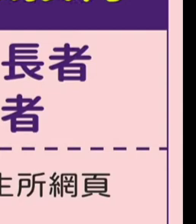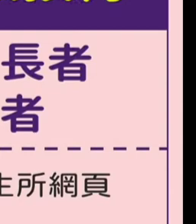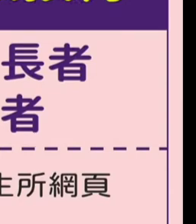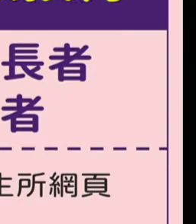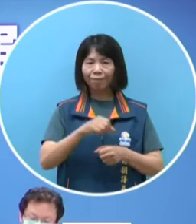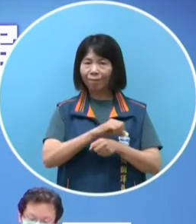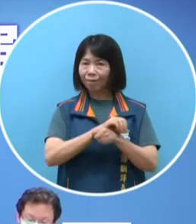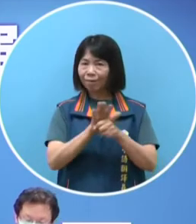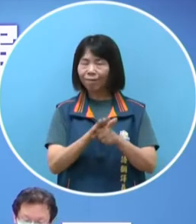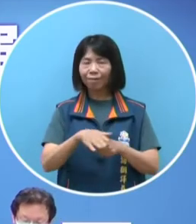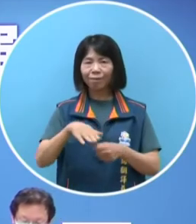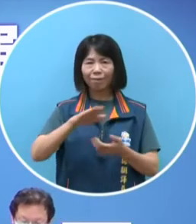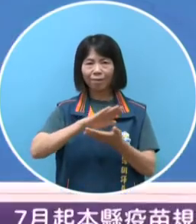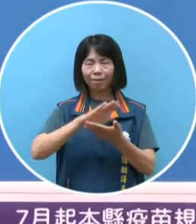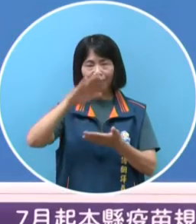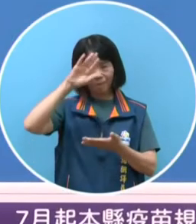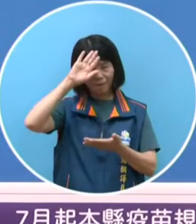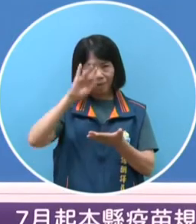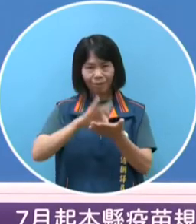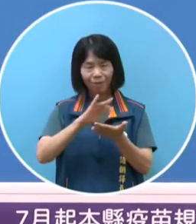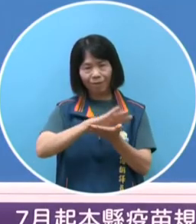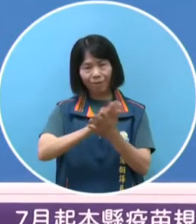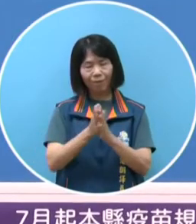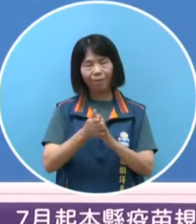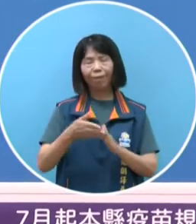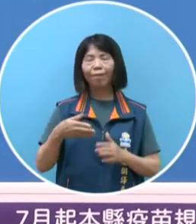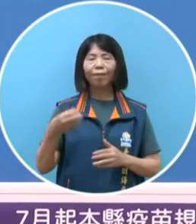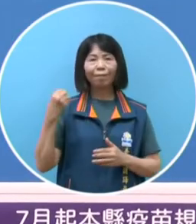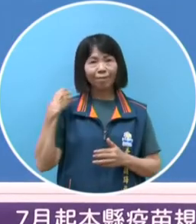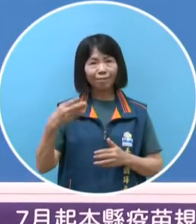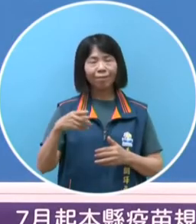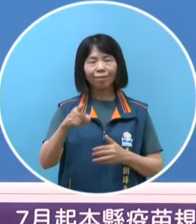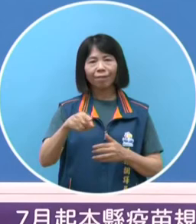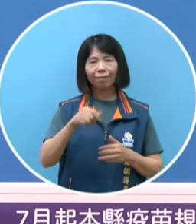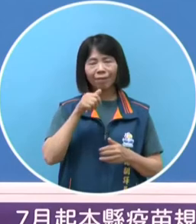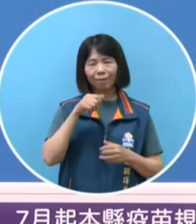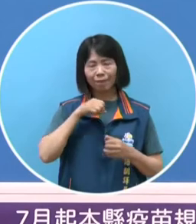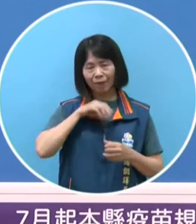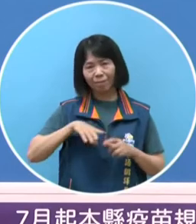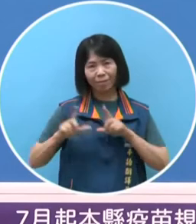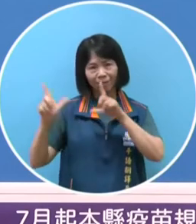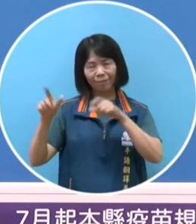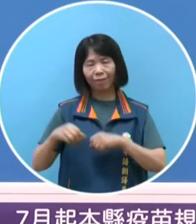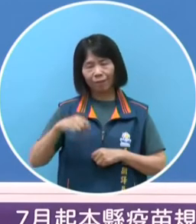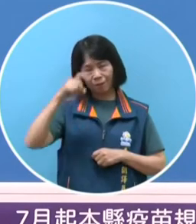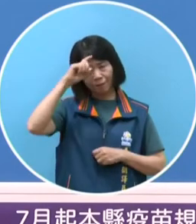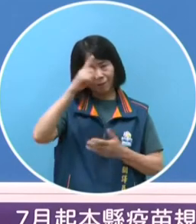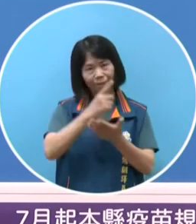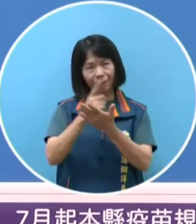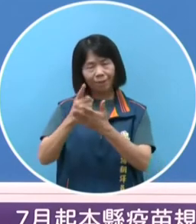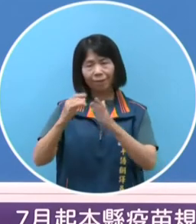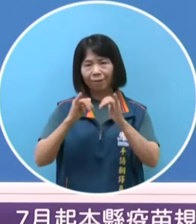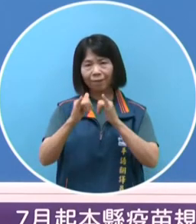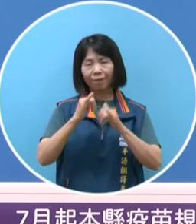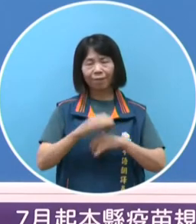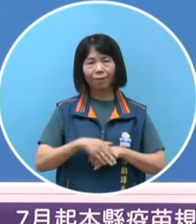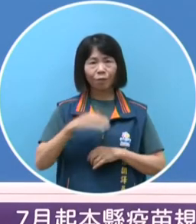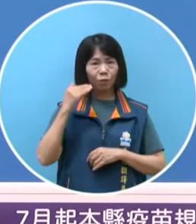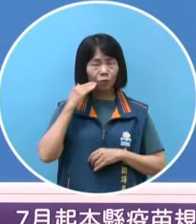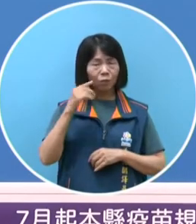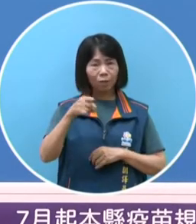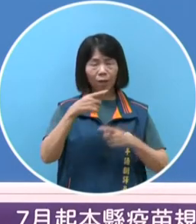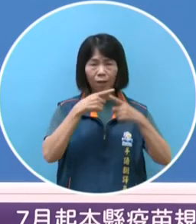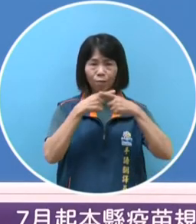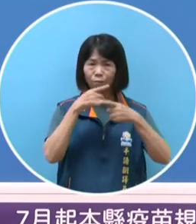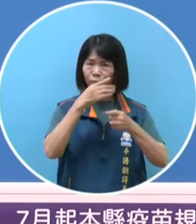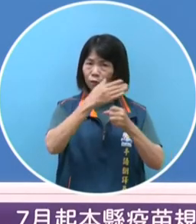表示，配合中央疫情中心尚在三级警戒之中，因此目前暂不考虑进行开放。 如果您跟秘鲁